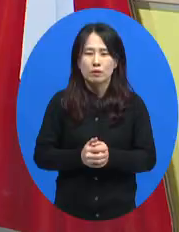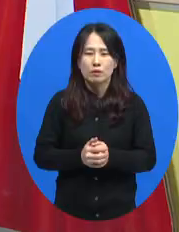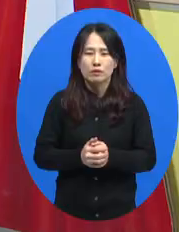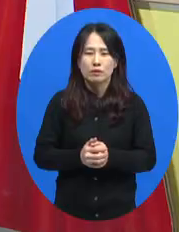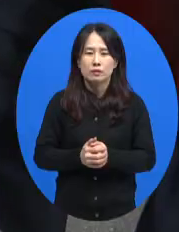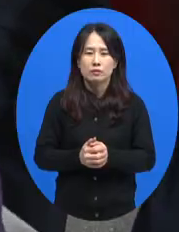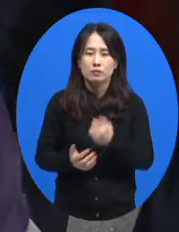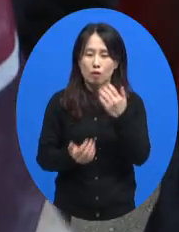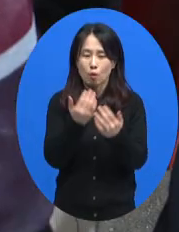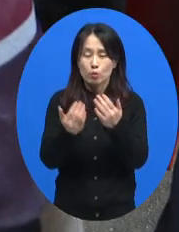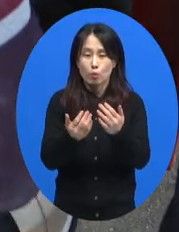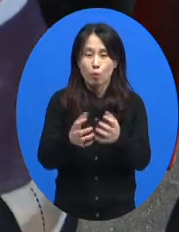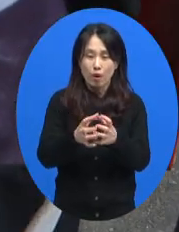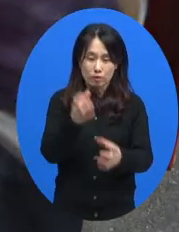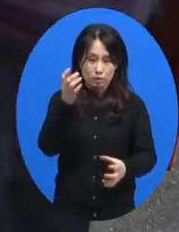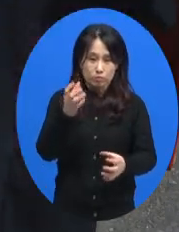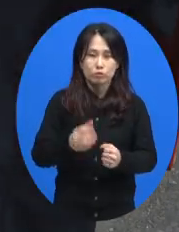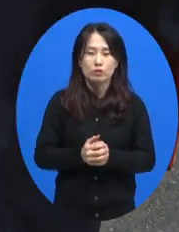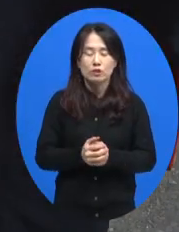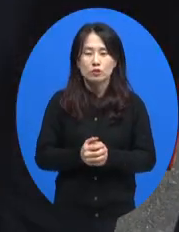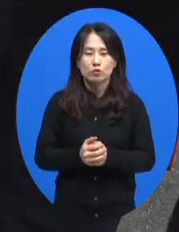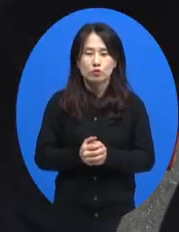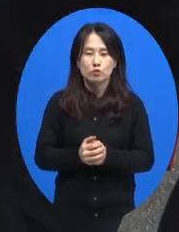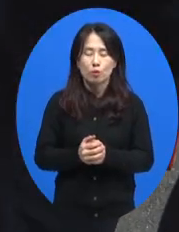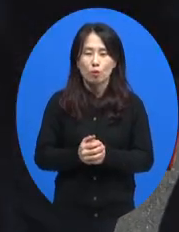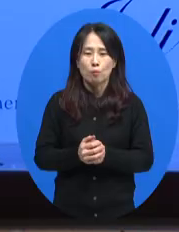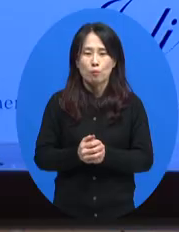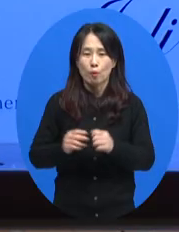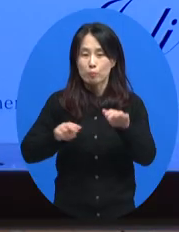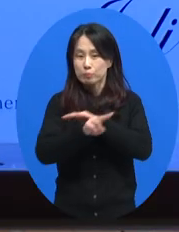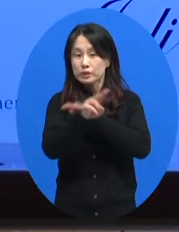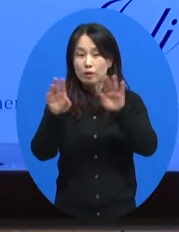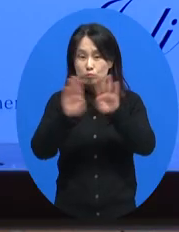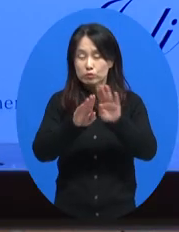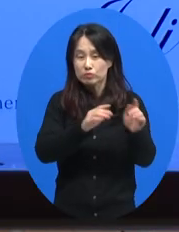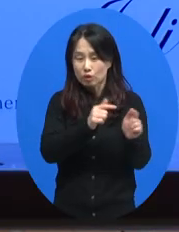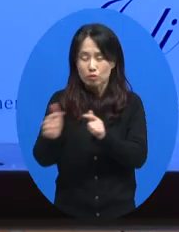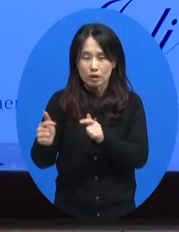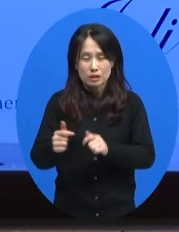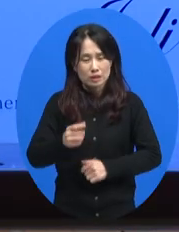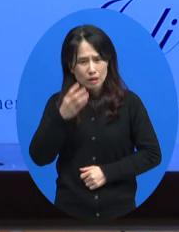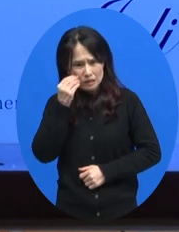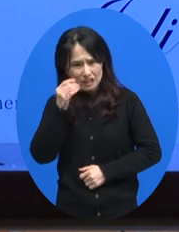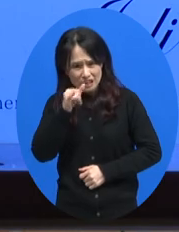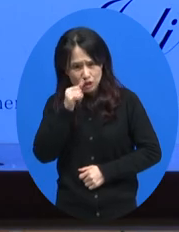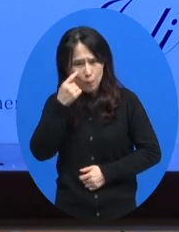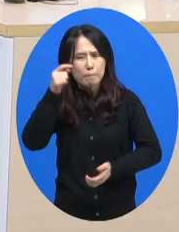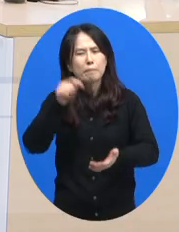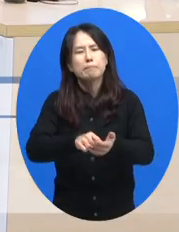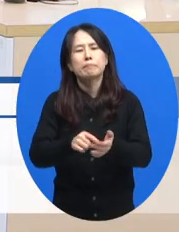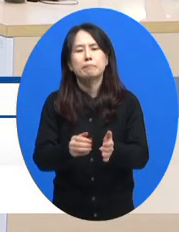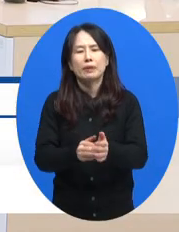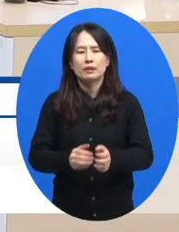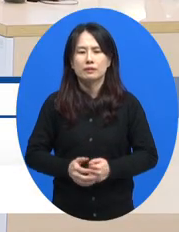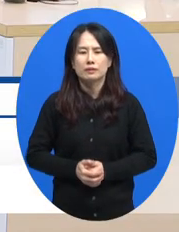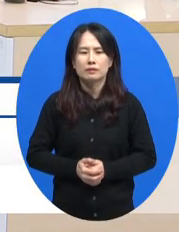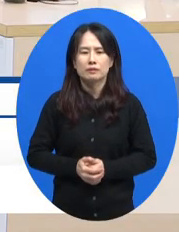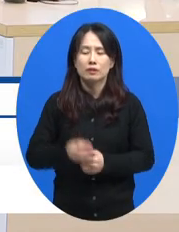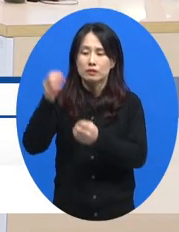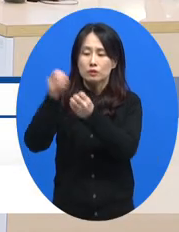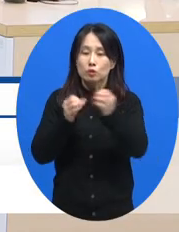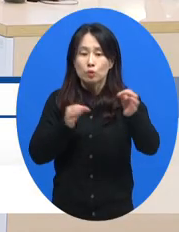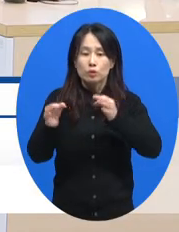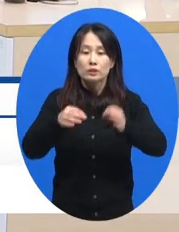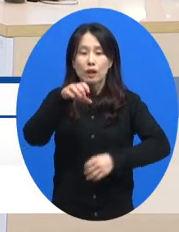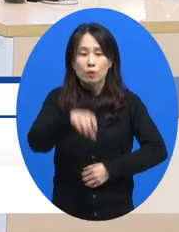외에도 옥내 소화전과 자동 화재 탐지 설비, 피난 유도 등등의 이상 여부를 적발했습니다. 전통시장 특성상